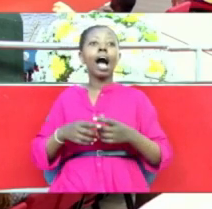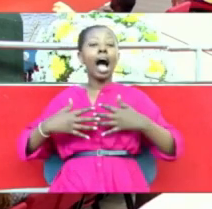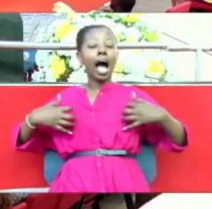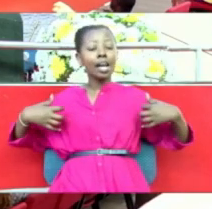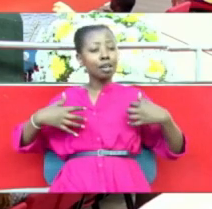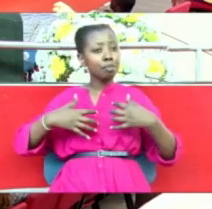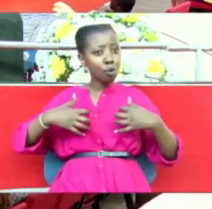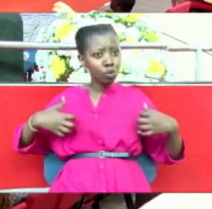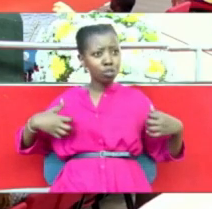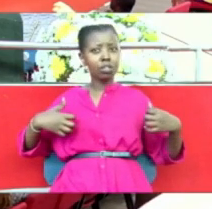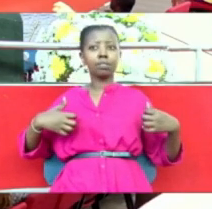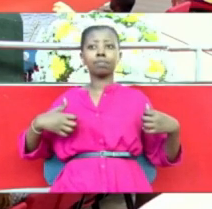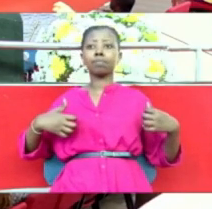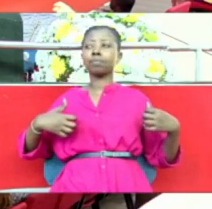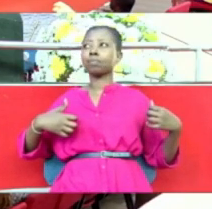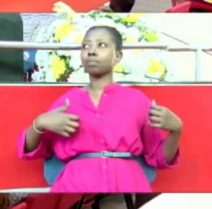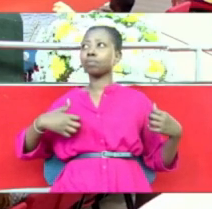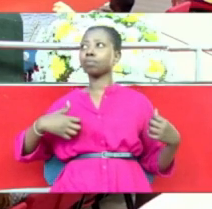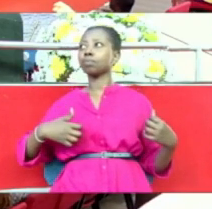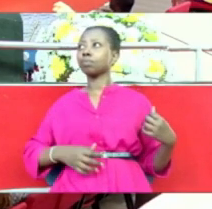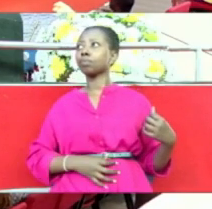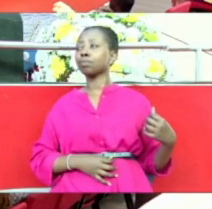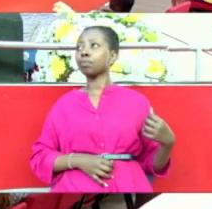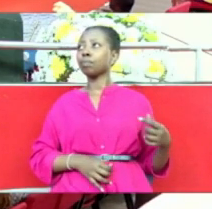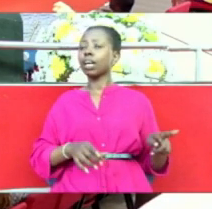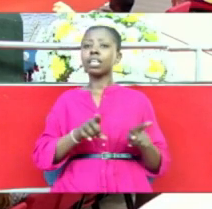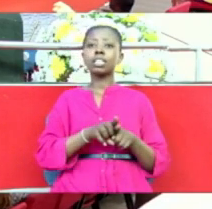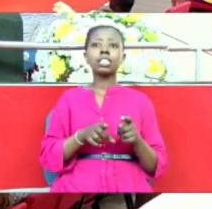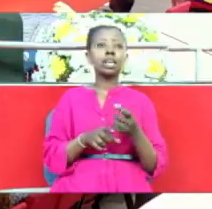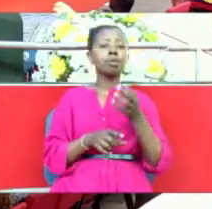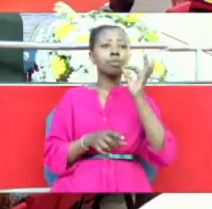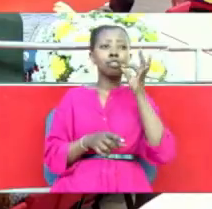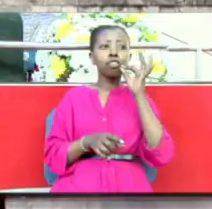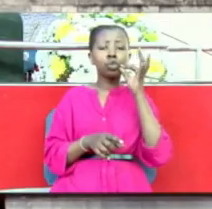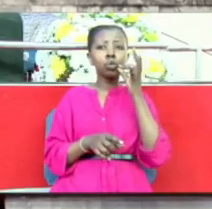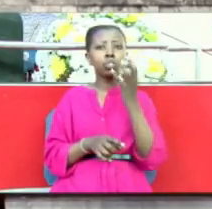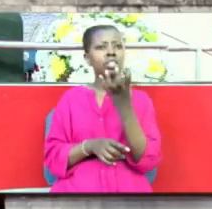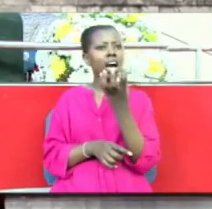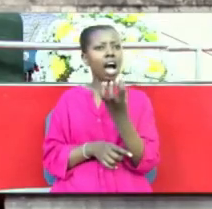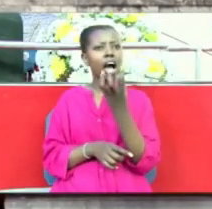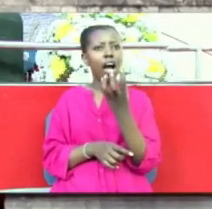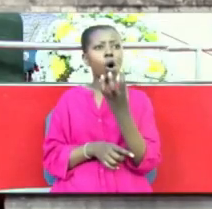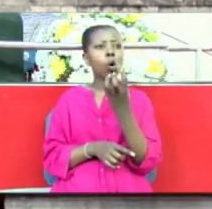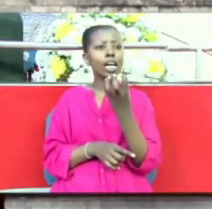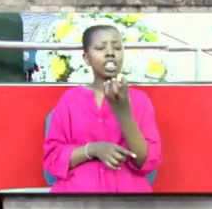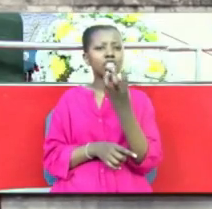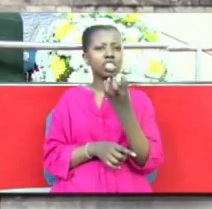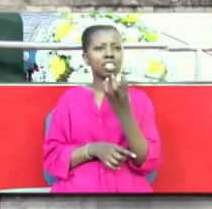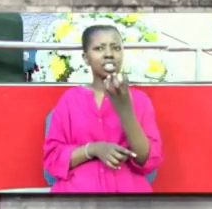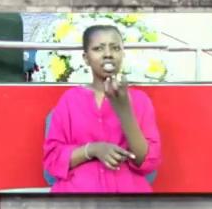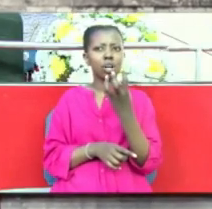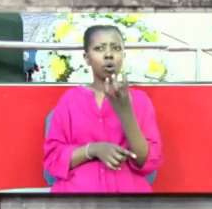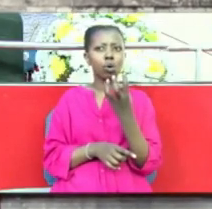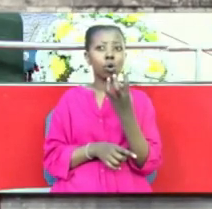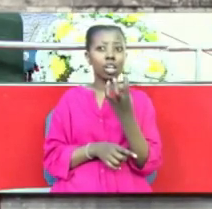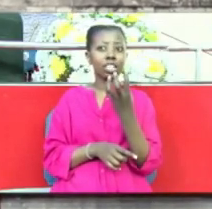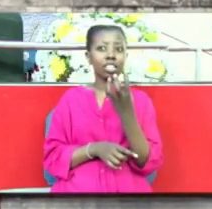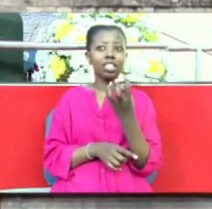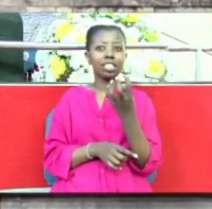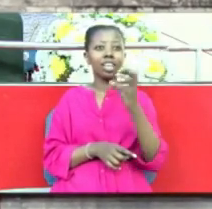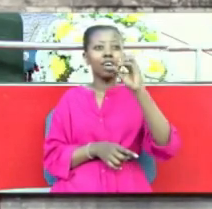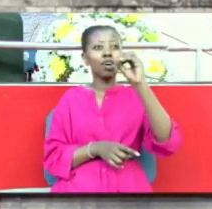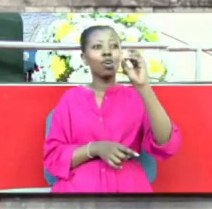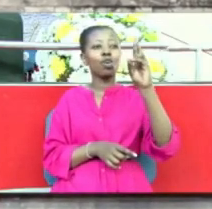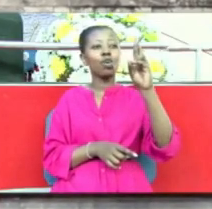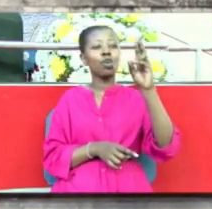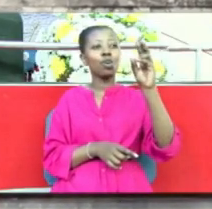He, kichungwa. Hata ile ya kibwezi ni tudogo, sijui tudogo. Hii kichungwa bwana.